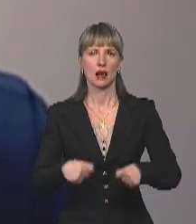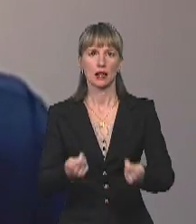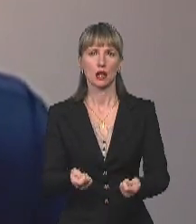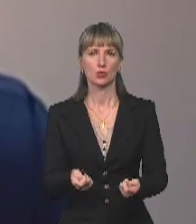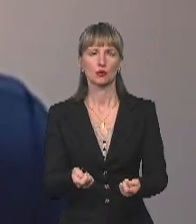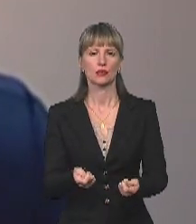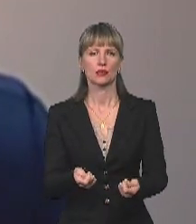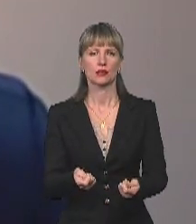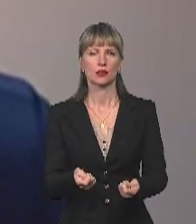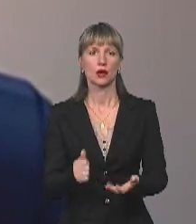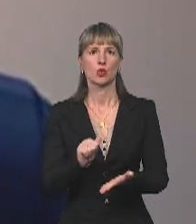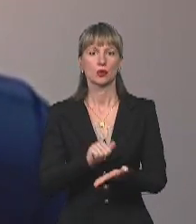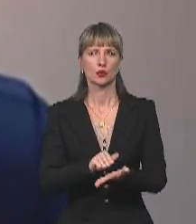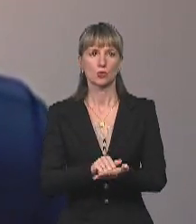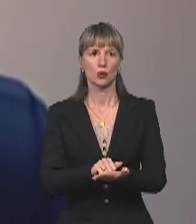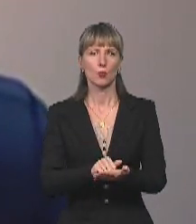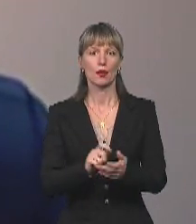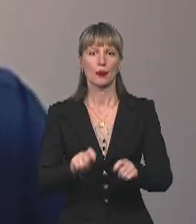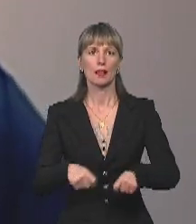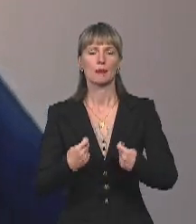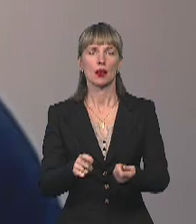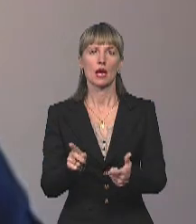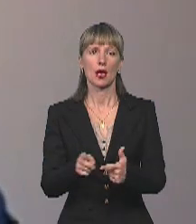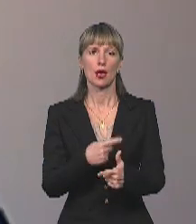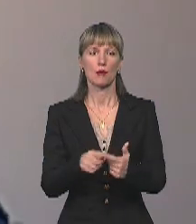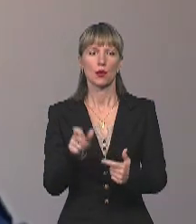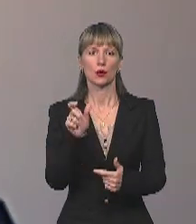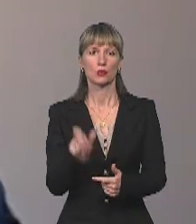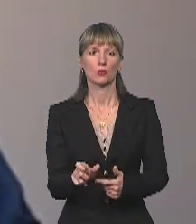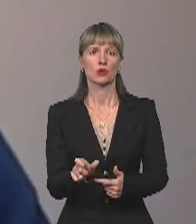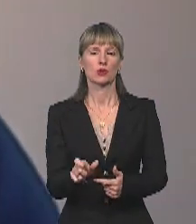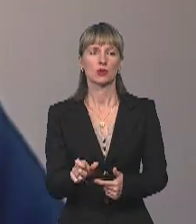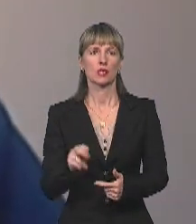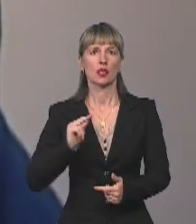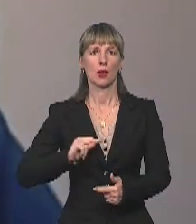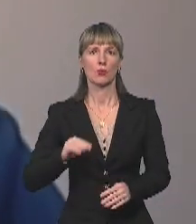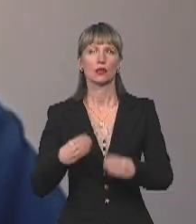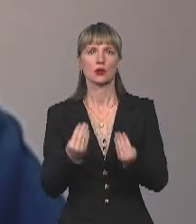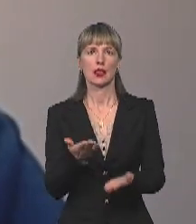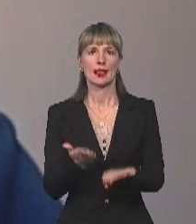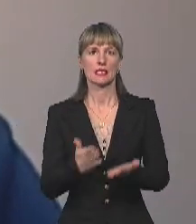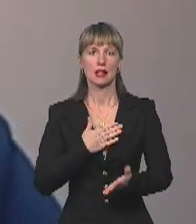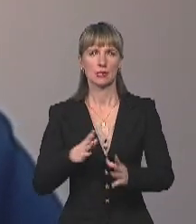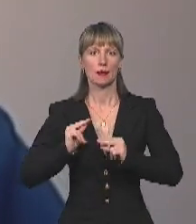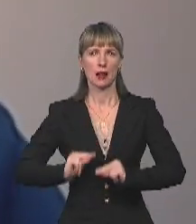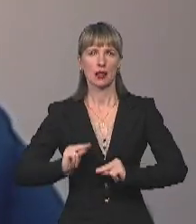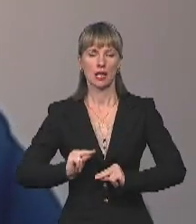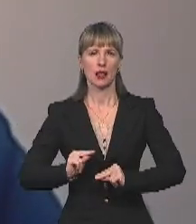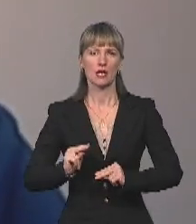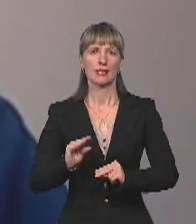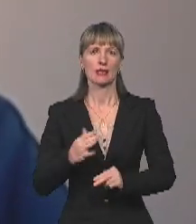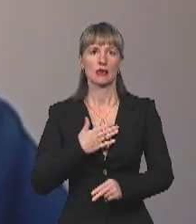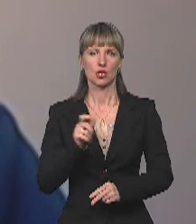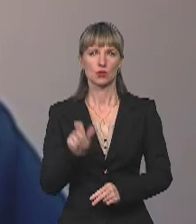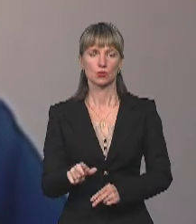як от, документи передаються або людина, ну, або роботодавець, якщо це наш партнер і наш